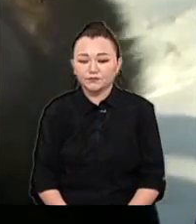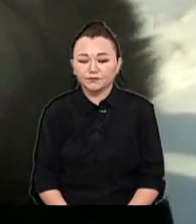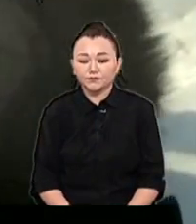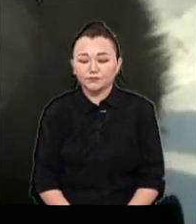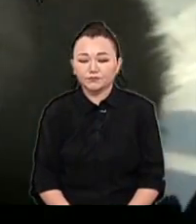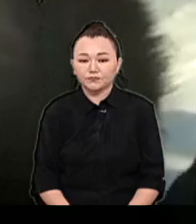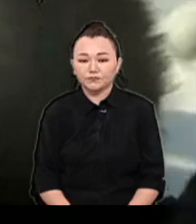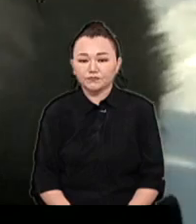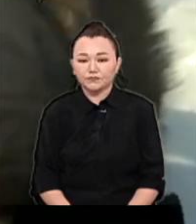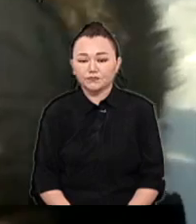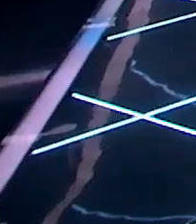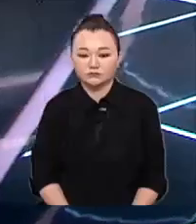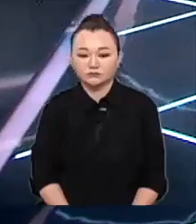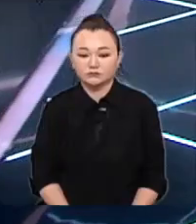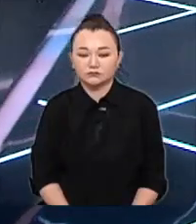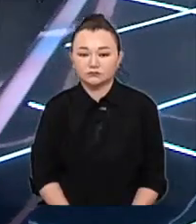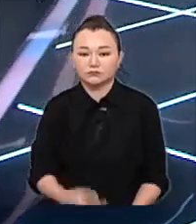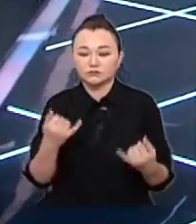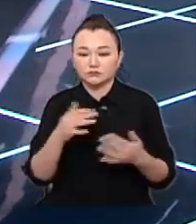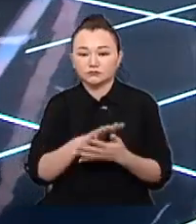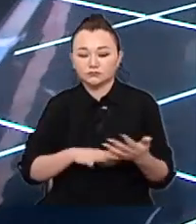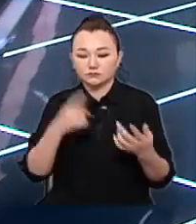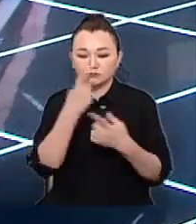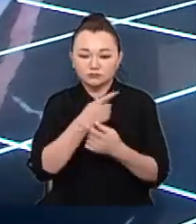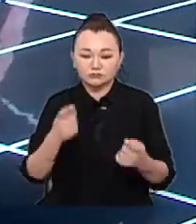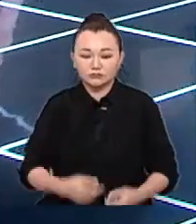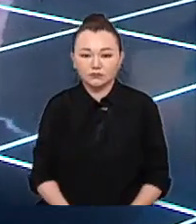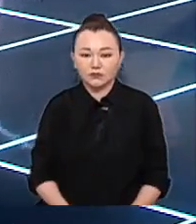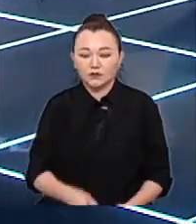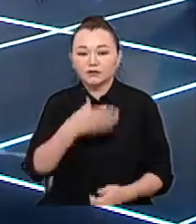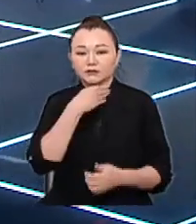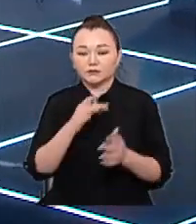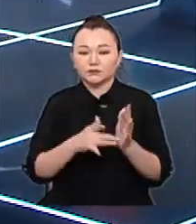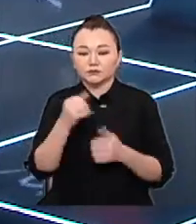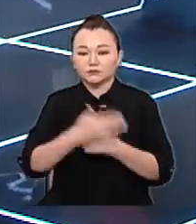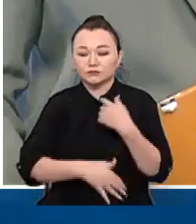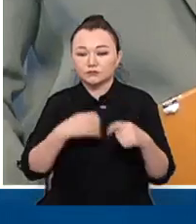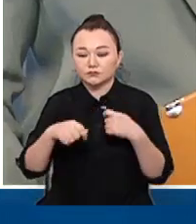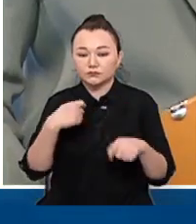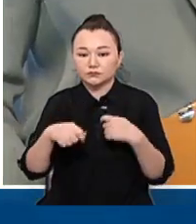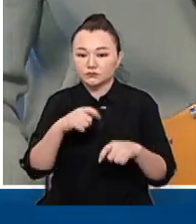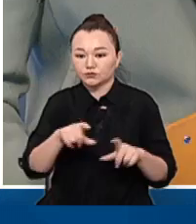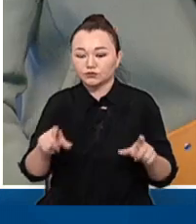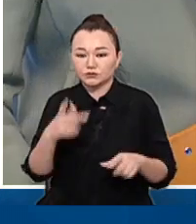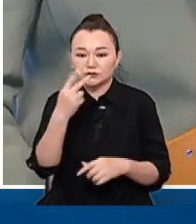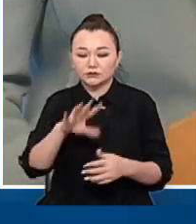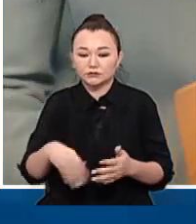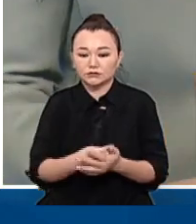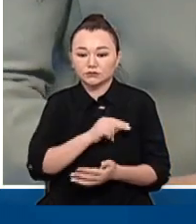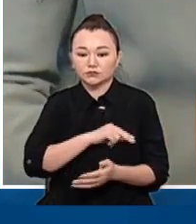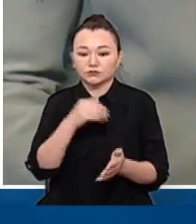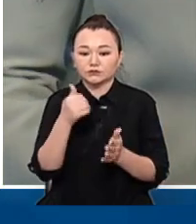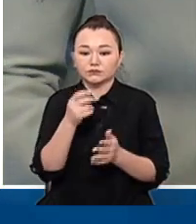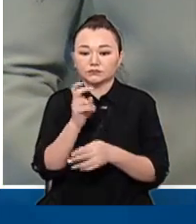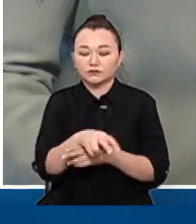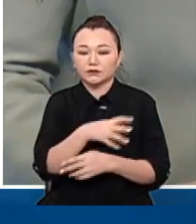Нұржанұлы, информ бюро. Тікелей эфирде информ бюро. Семейде орталық базардың саудагерлері 3 күннен бері жұмысқа